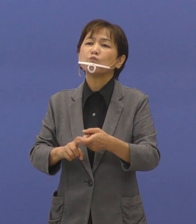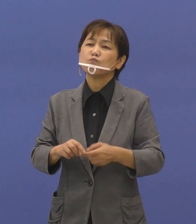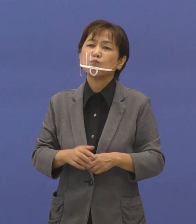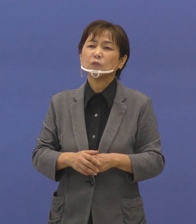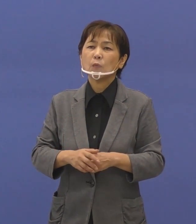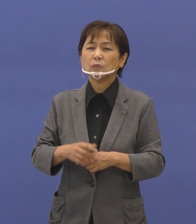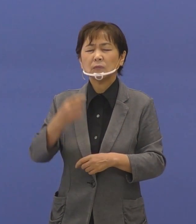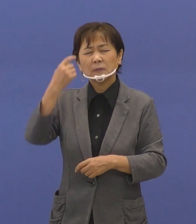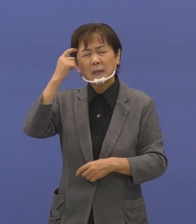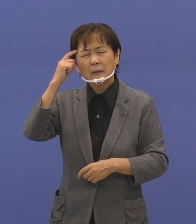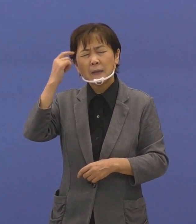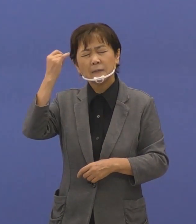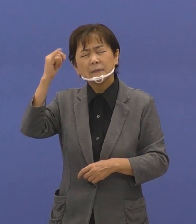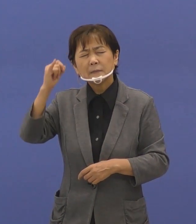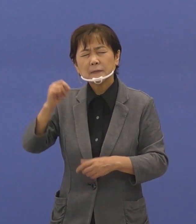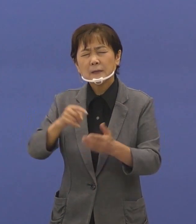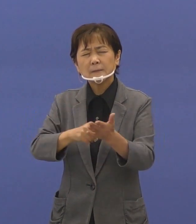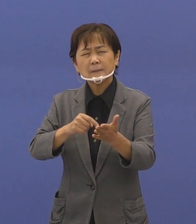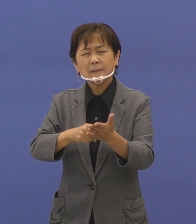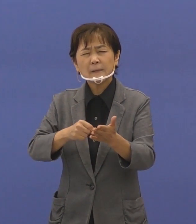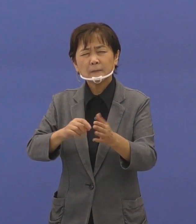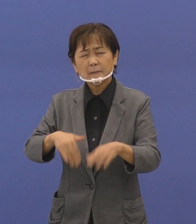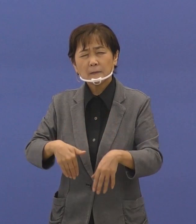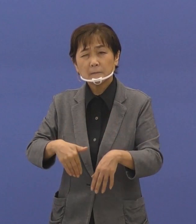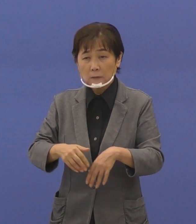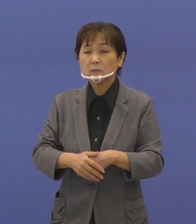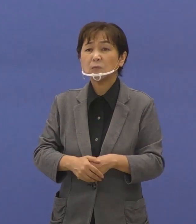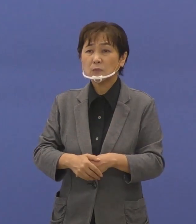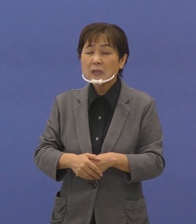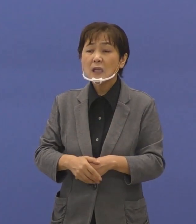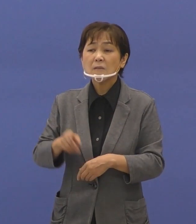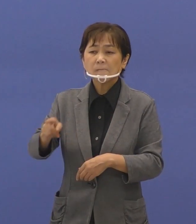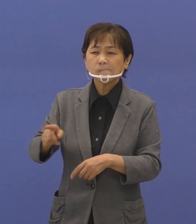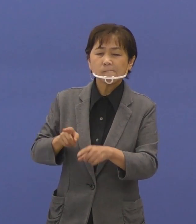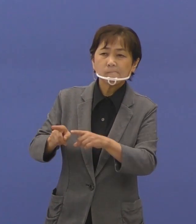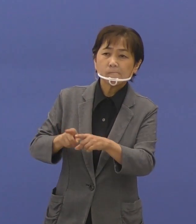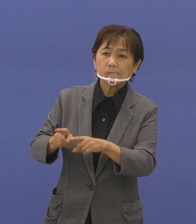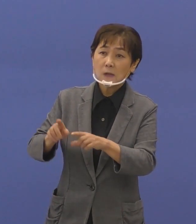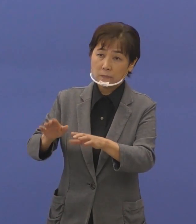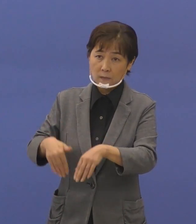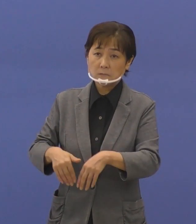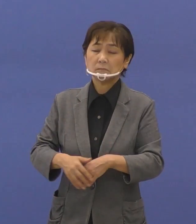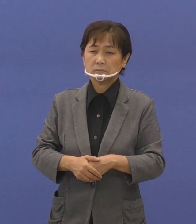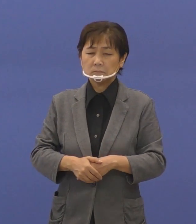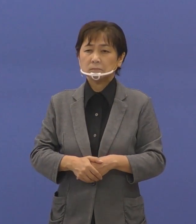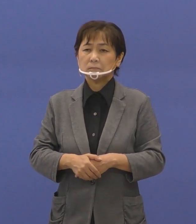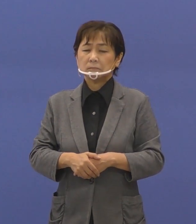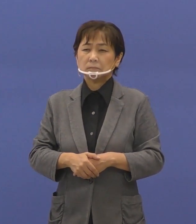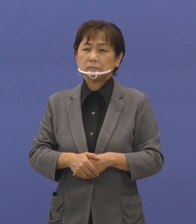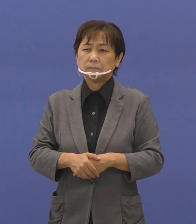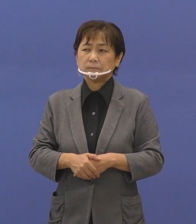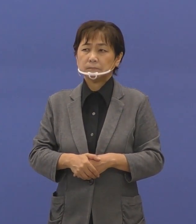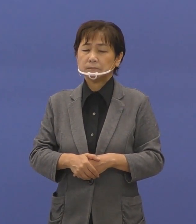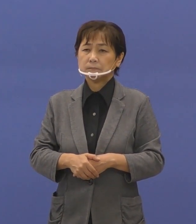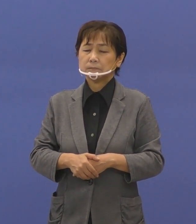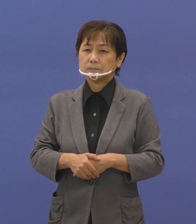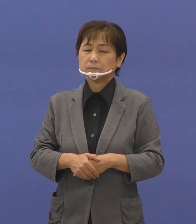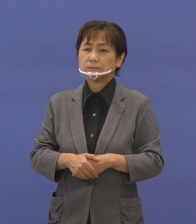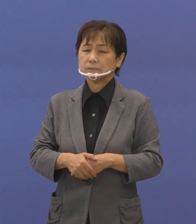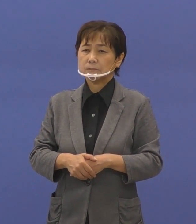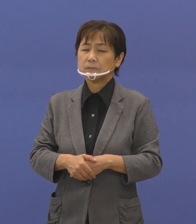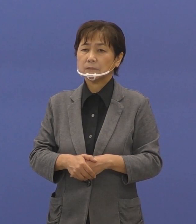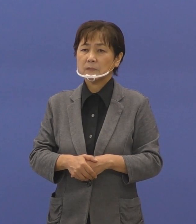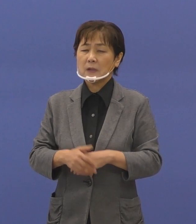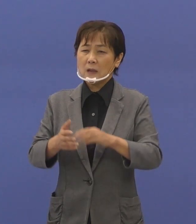ではということが厳しく追及されたということですけれども、改めて、その組合に対